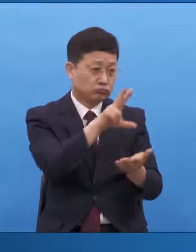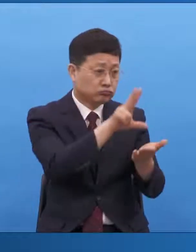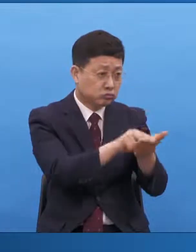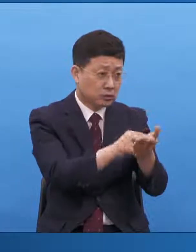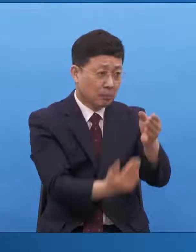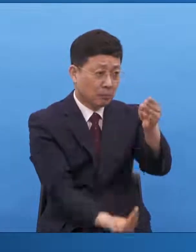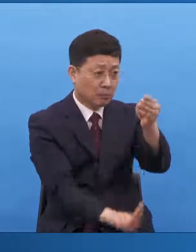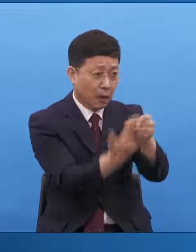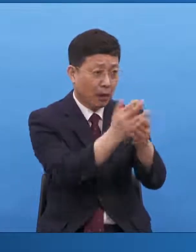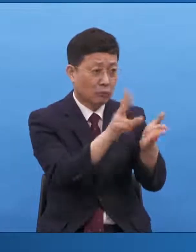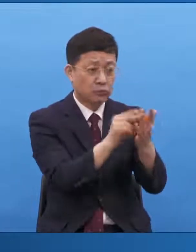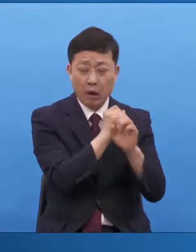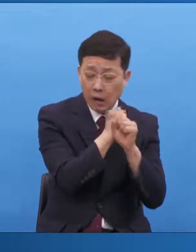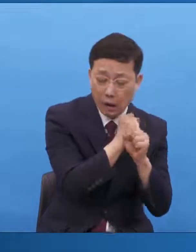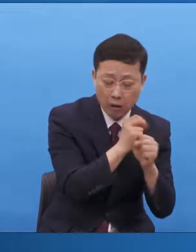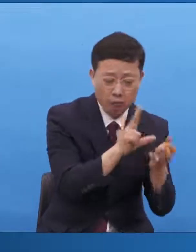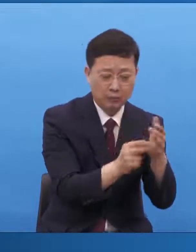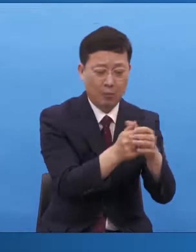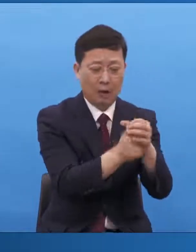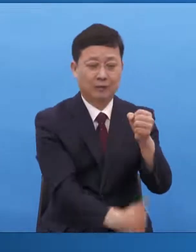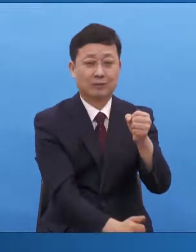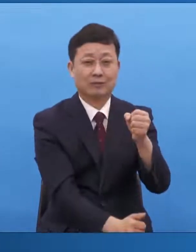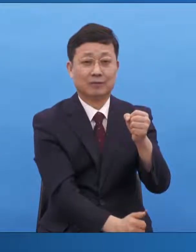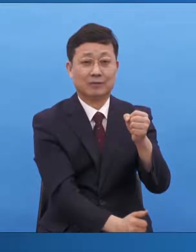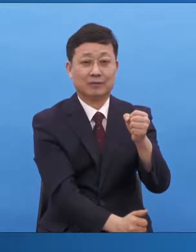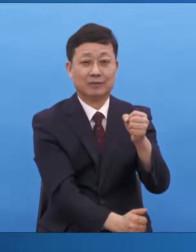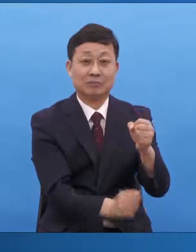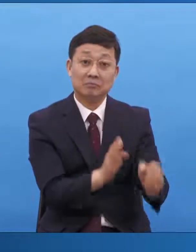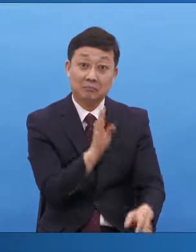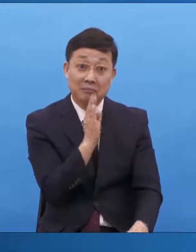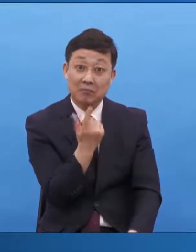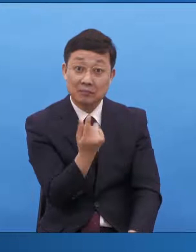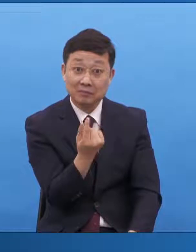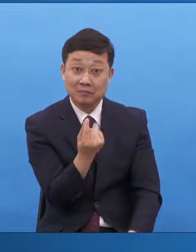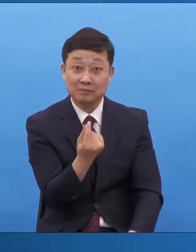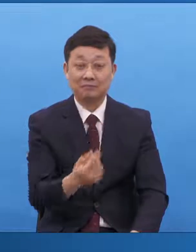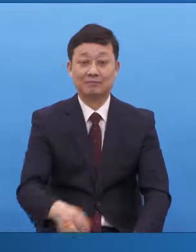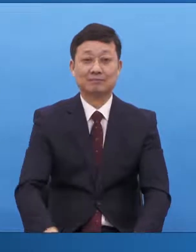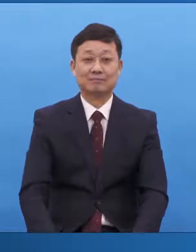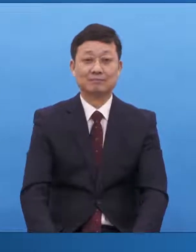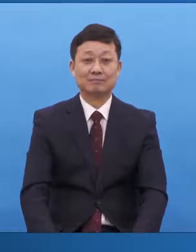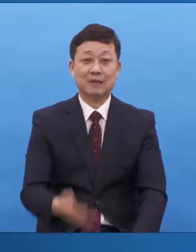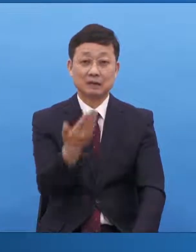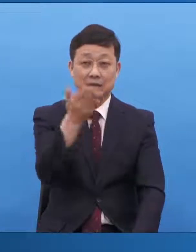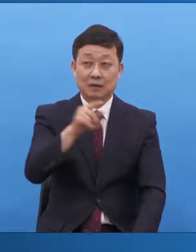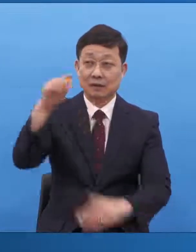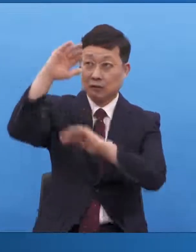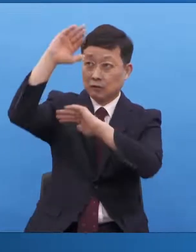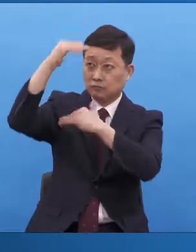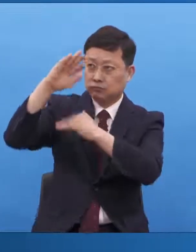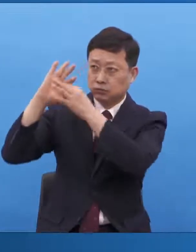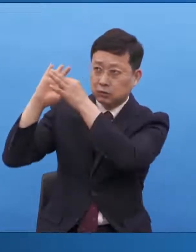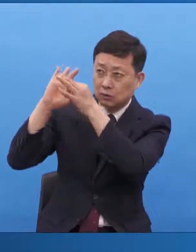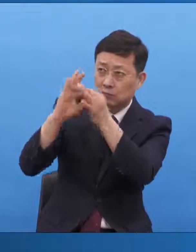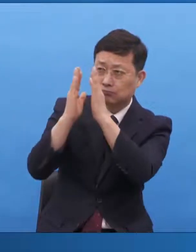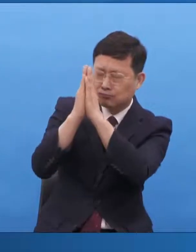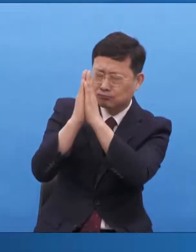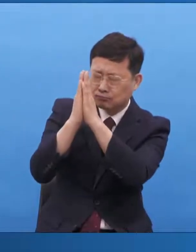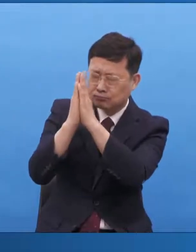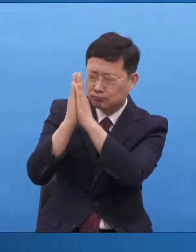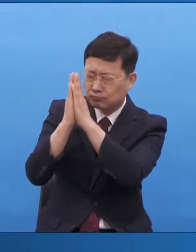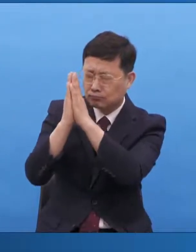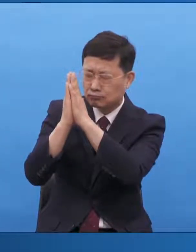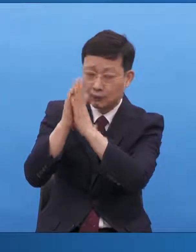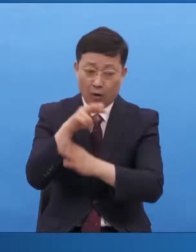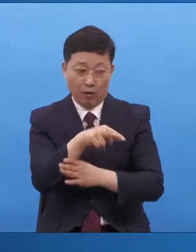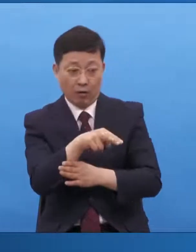who are not enjoying this, when a problem comes, then they get lost in that problem. 그렇죠. Isn't that so? 그러나 이 기도를 늘 누리는 사람은 응답이 와